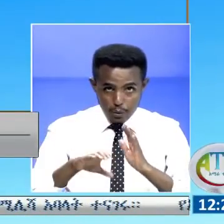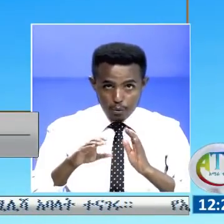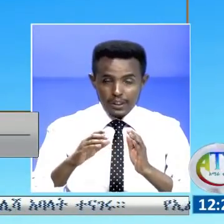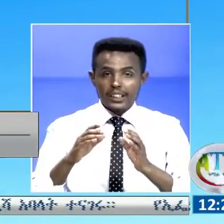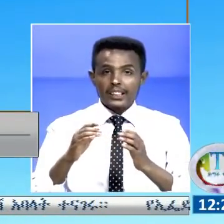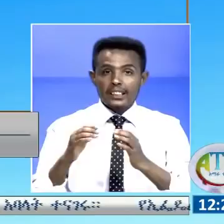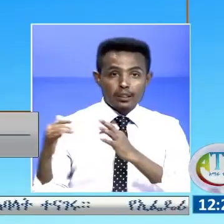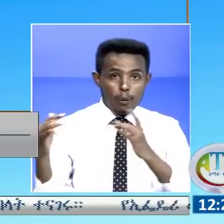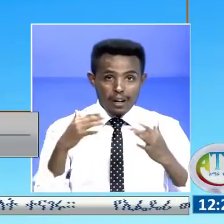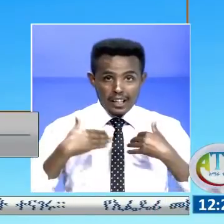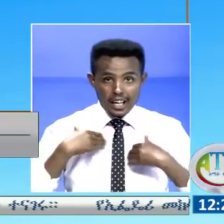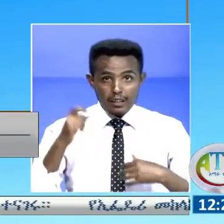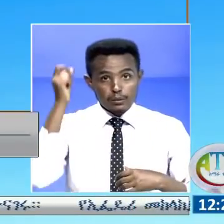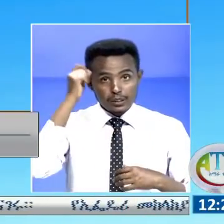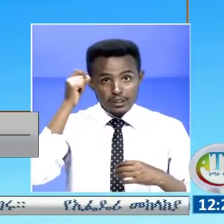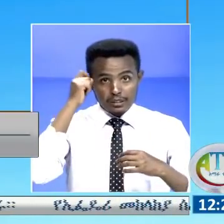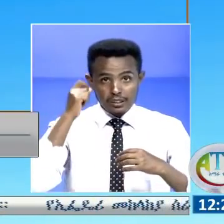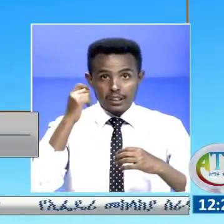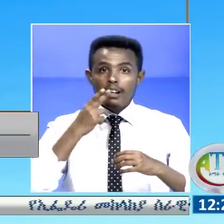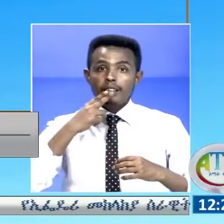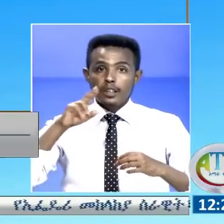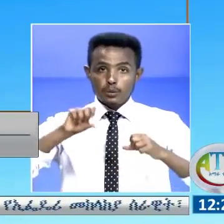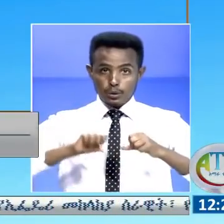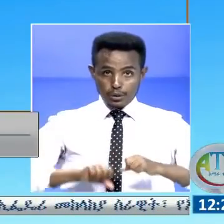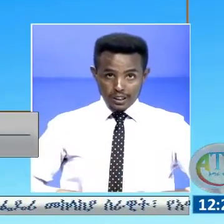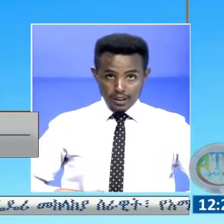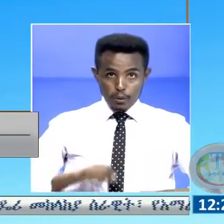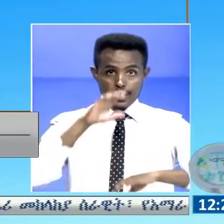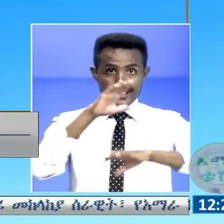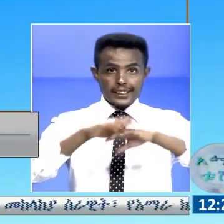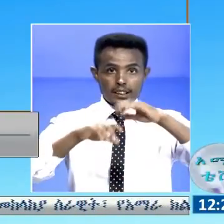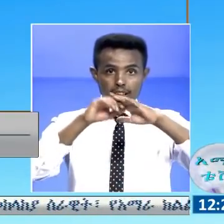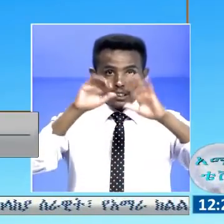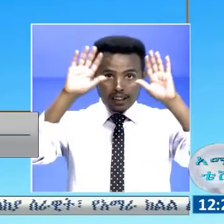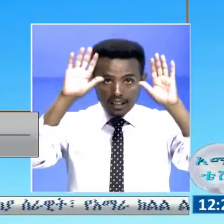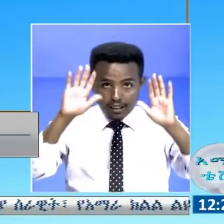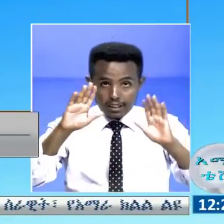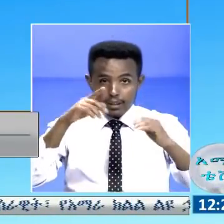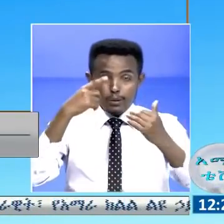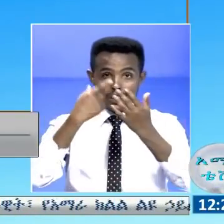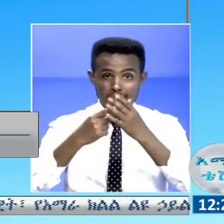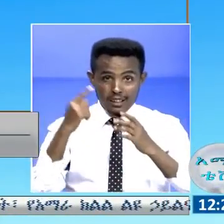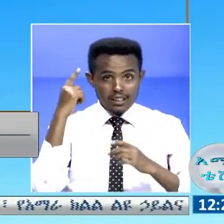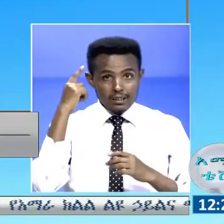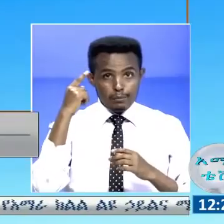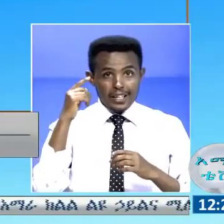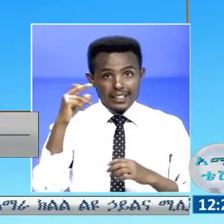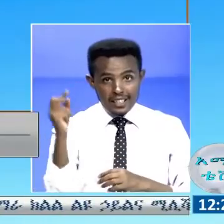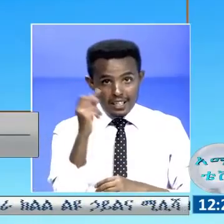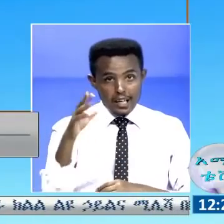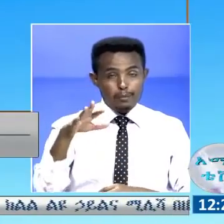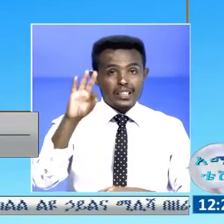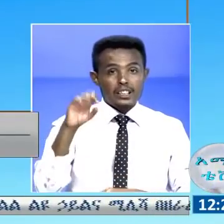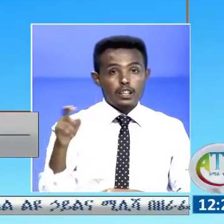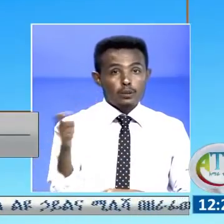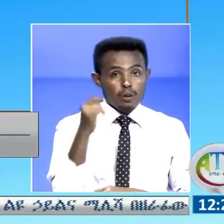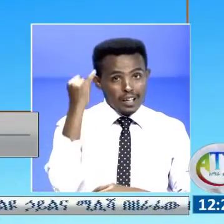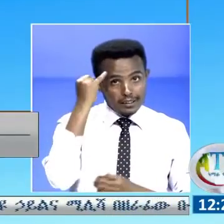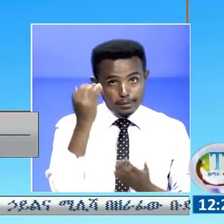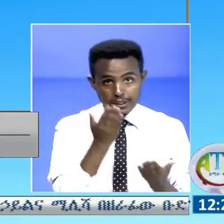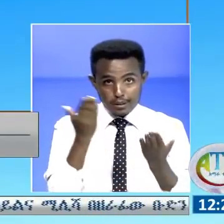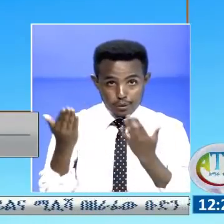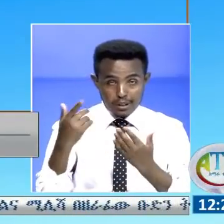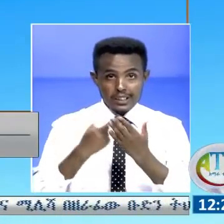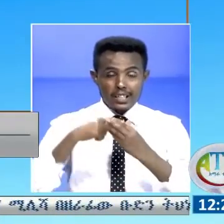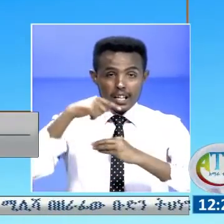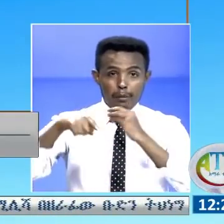ያለው የትህነግ ጦር አዛዦቹን ክዶ እጅ እየሰጠ ነው እና በድል ላይ ነው የምንገኘው የሚል ሀሳብ ሰጥቷል።